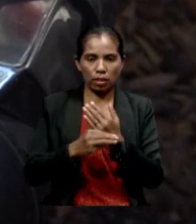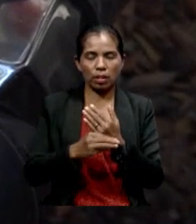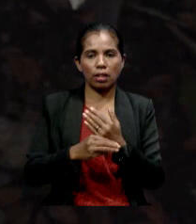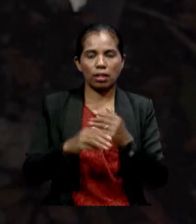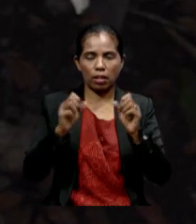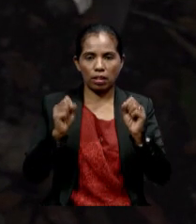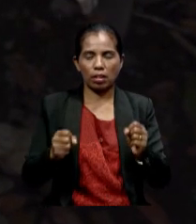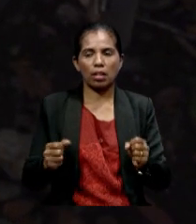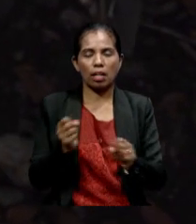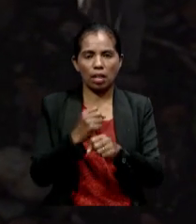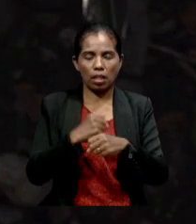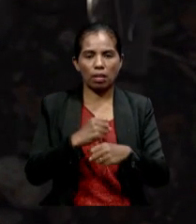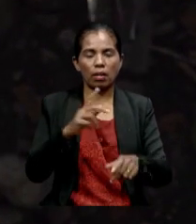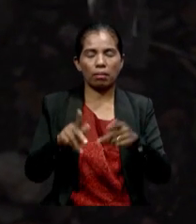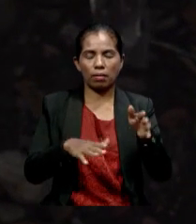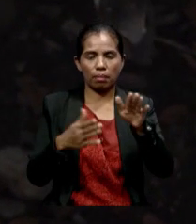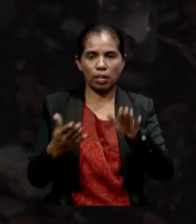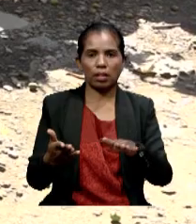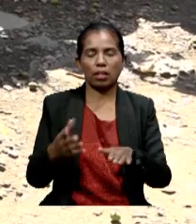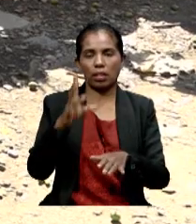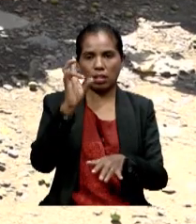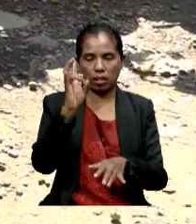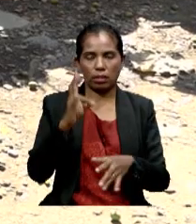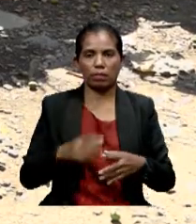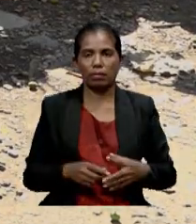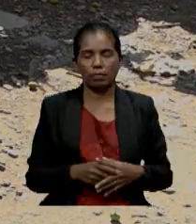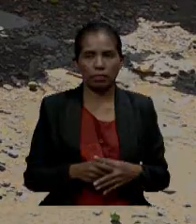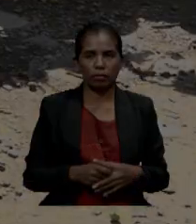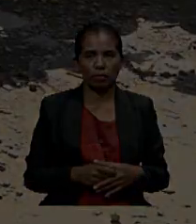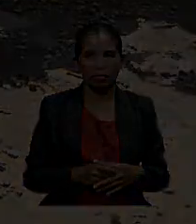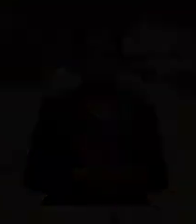trafiko halakon emanain hitunya vida Juan Carlos Juvelda Costa GMN.